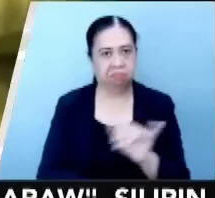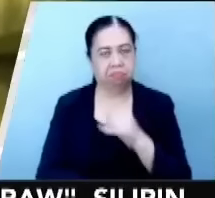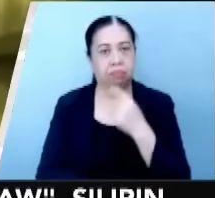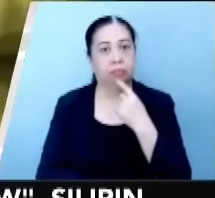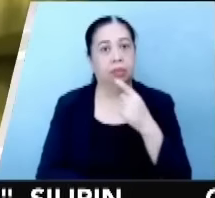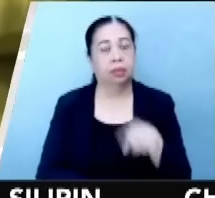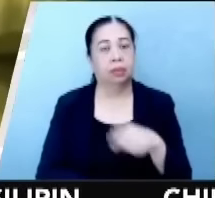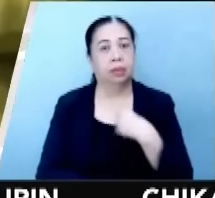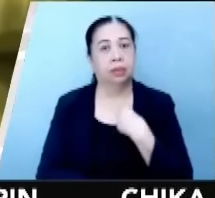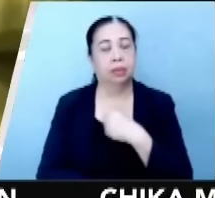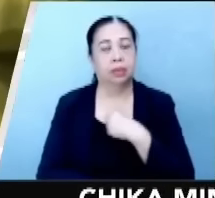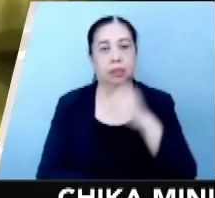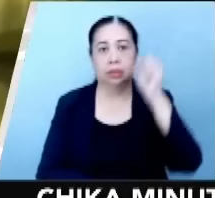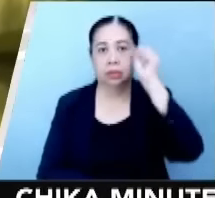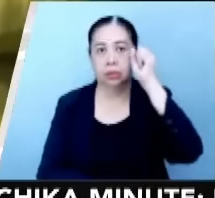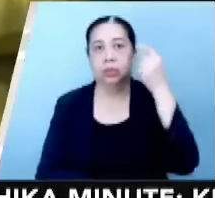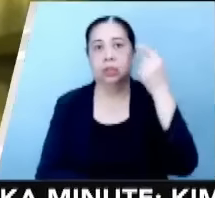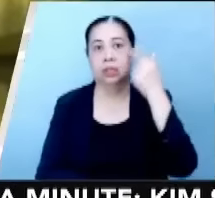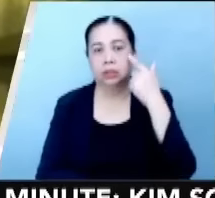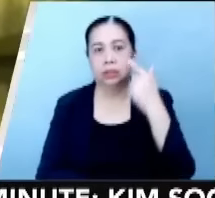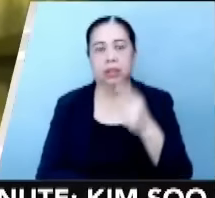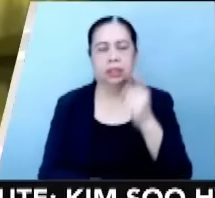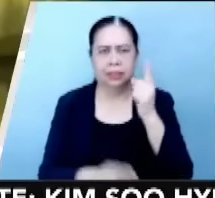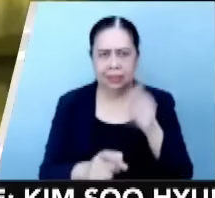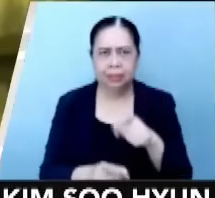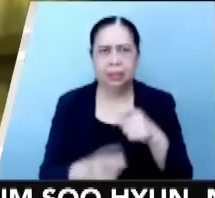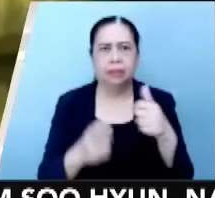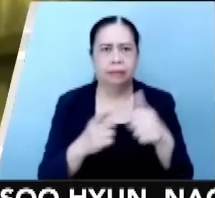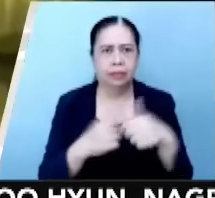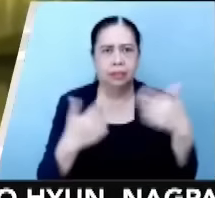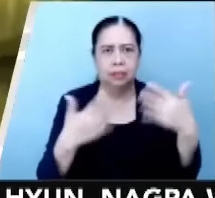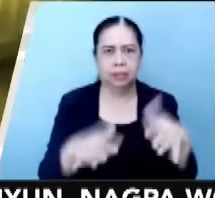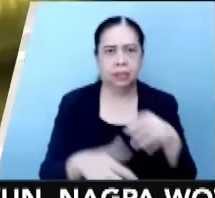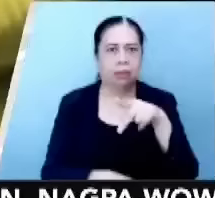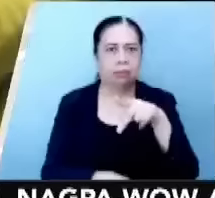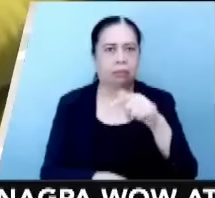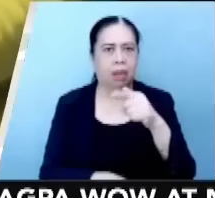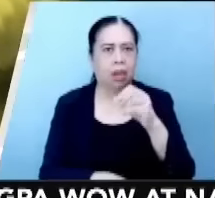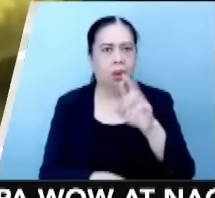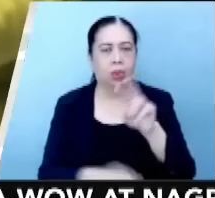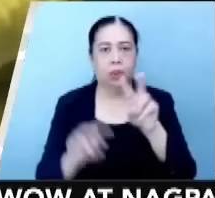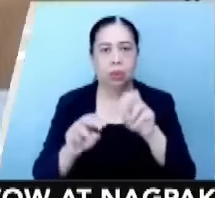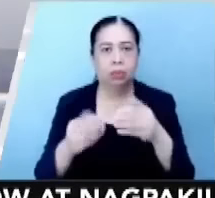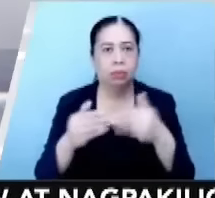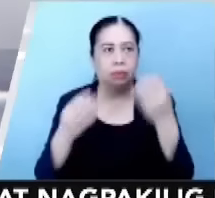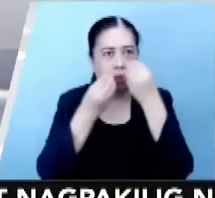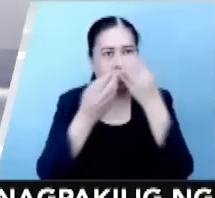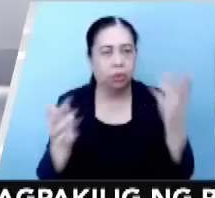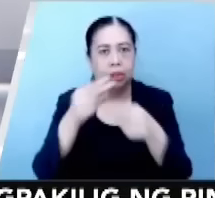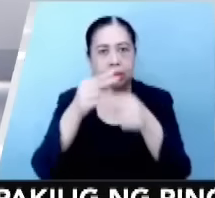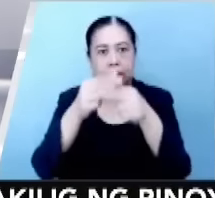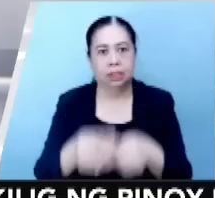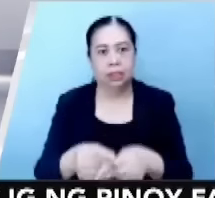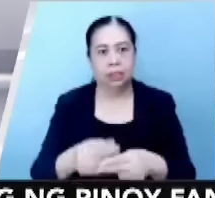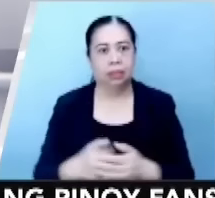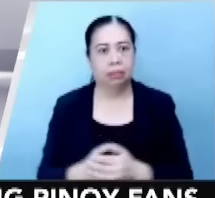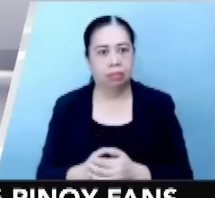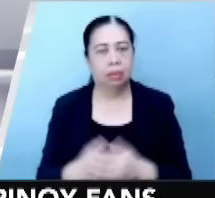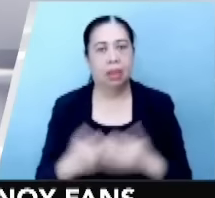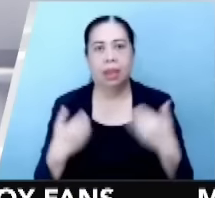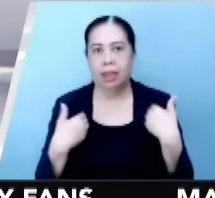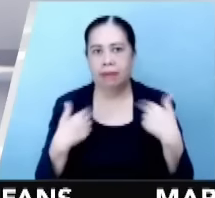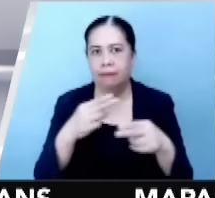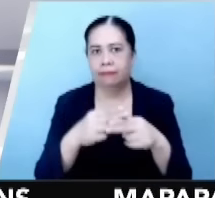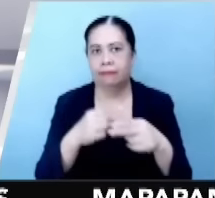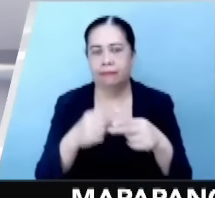Sherwin gachalian tamang tapusin muna ng PAGCOR ang kanilang imbestigasyon bago Ilabas ang pangalan meron din daw mga pangalang sinasabi